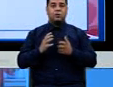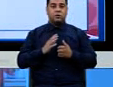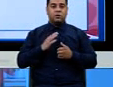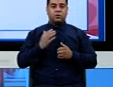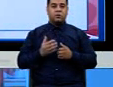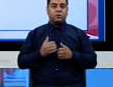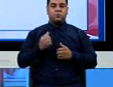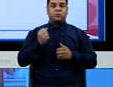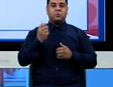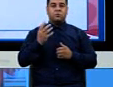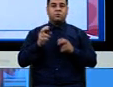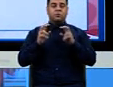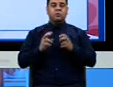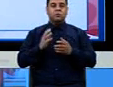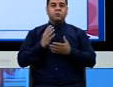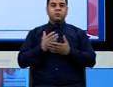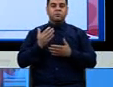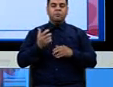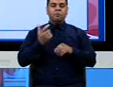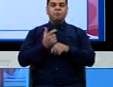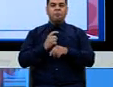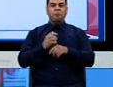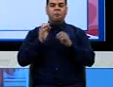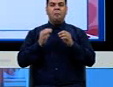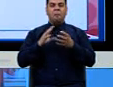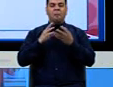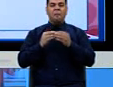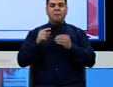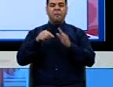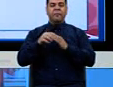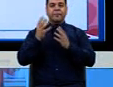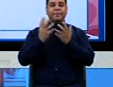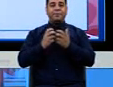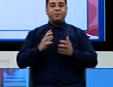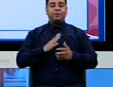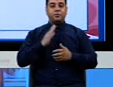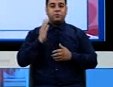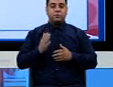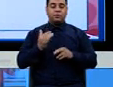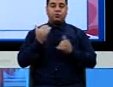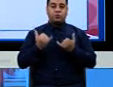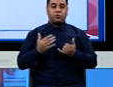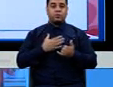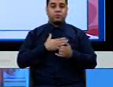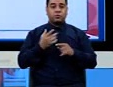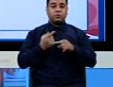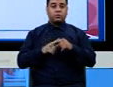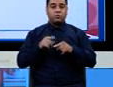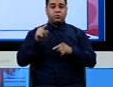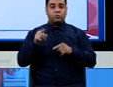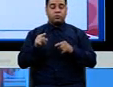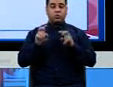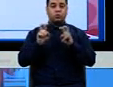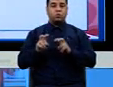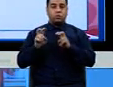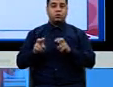Sanadingizmi? Nechta stul bor ekan? Juda to'g'ri. Stullar sonini sanab olgan bo'lsangiz, endi biz bu